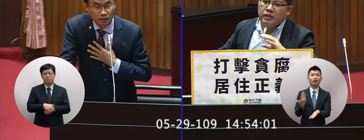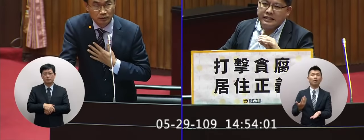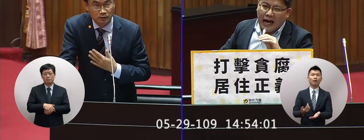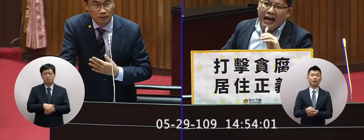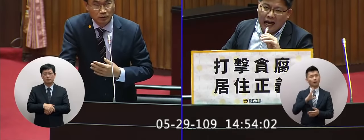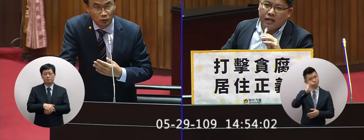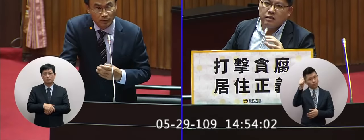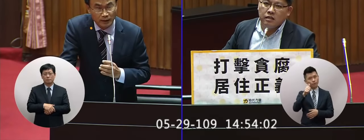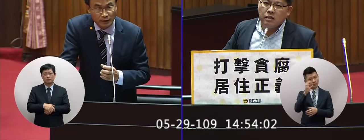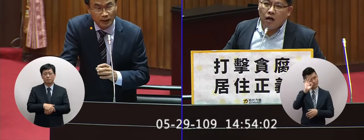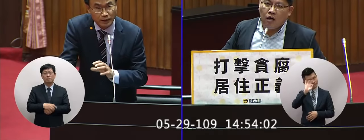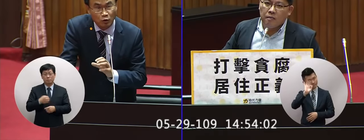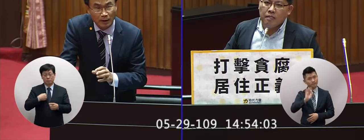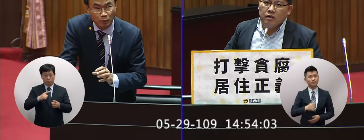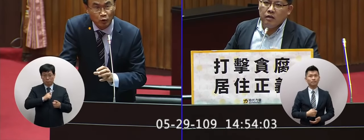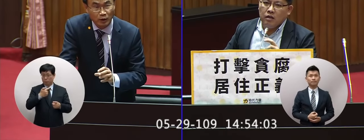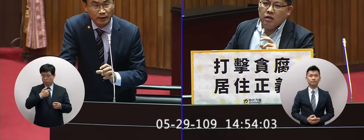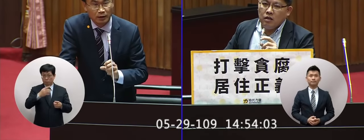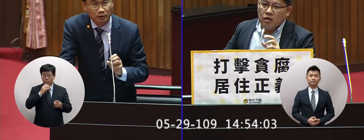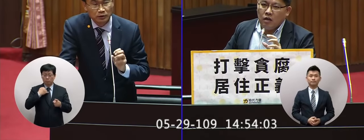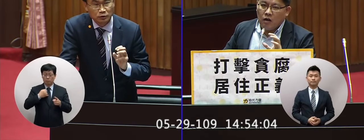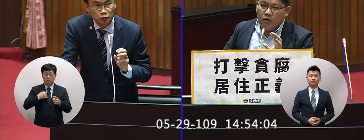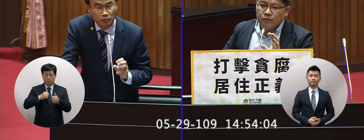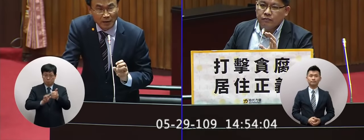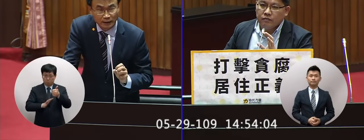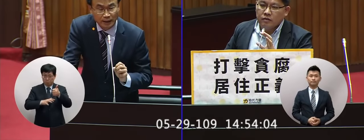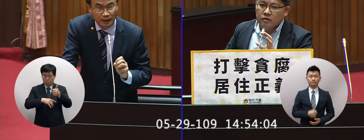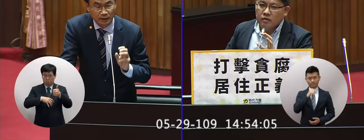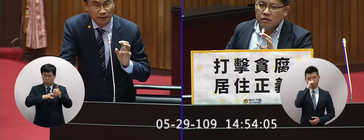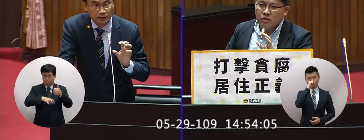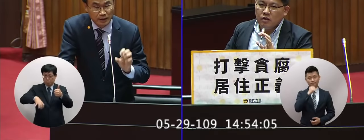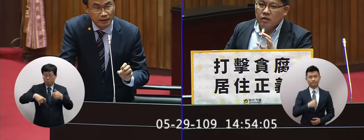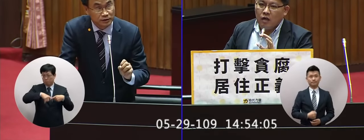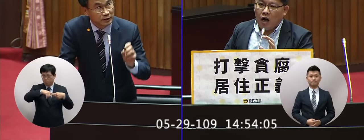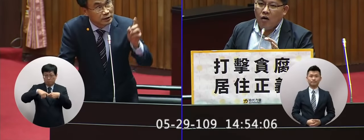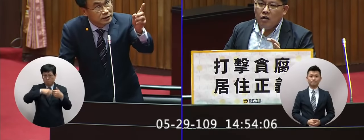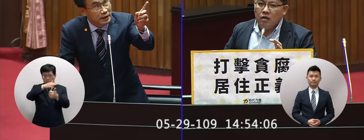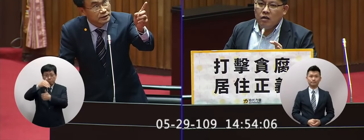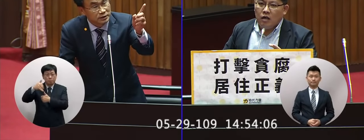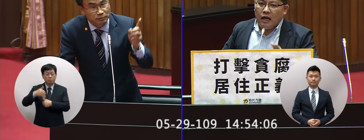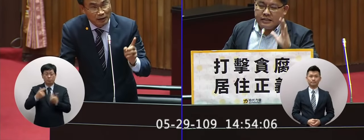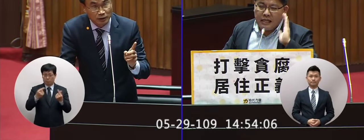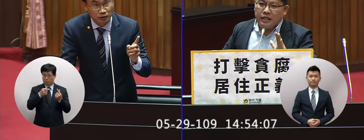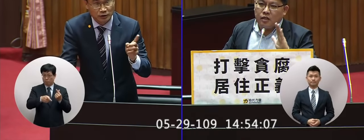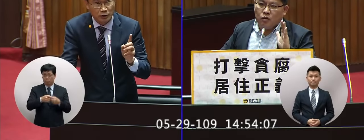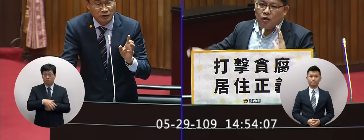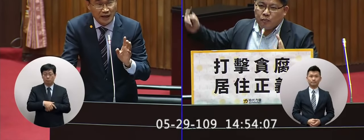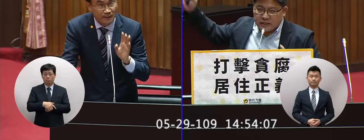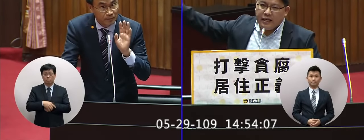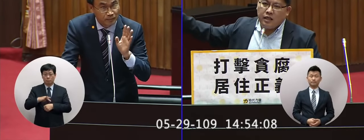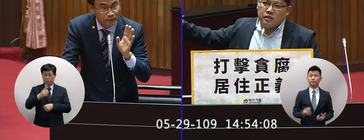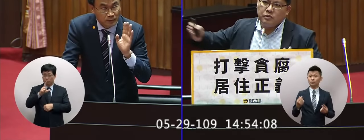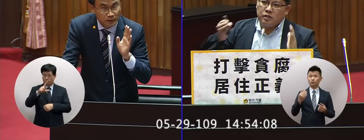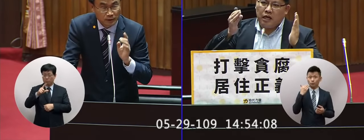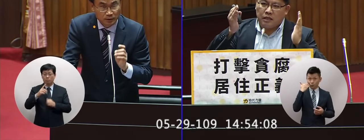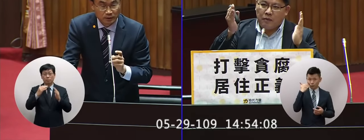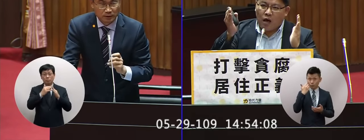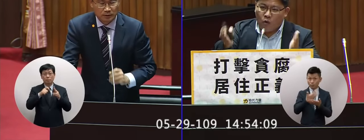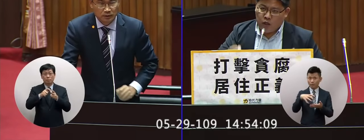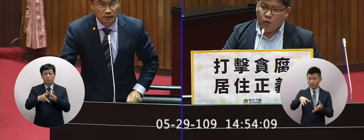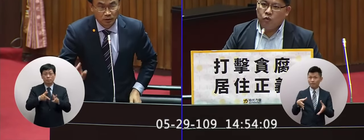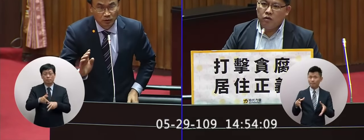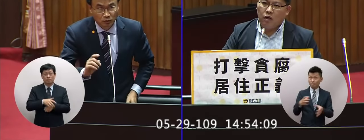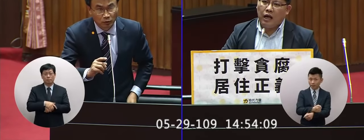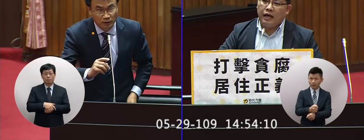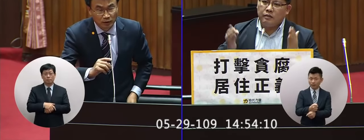可能回去再查看看。 我们很乐意跨部会哈、哦，去把它。那个认定，像这四百六十六家， 像这个如果不见了，是不是要再